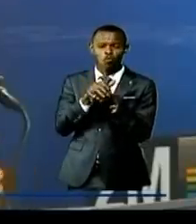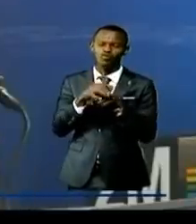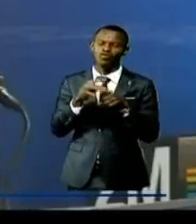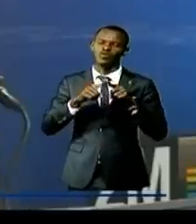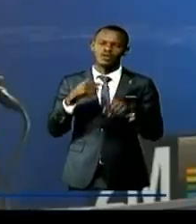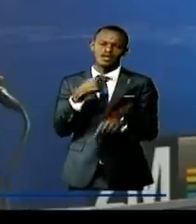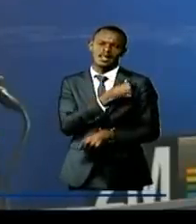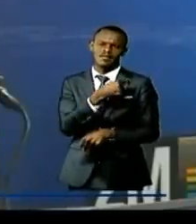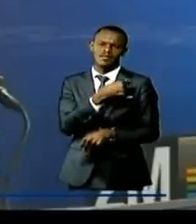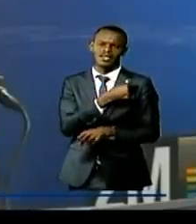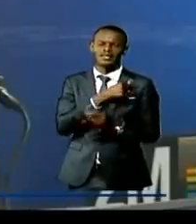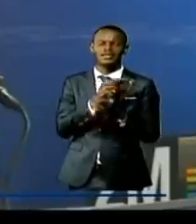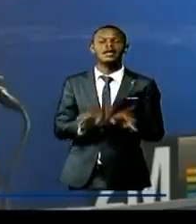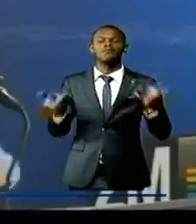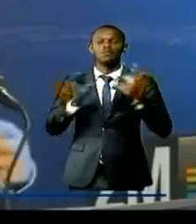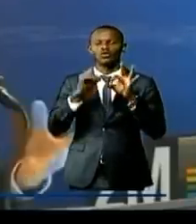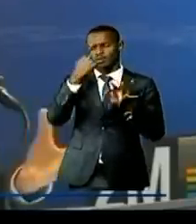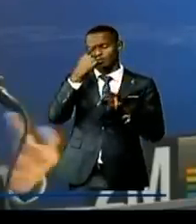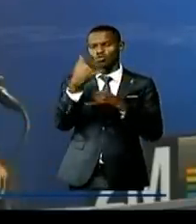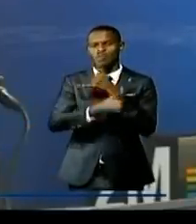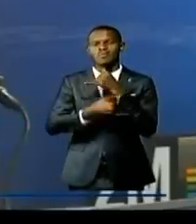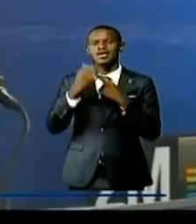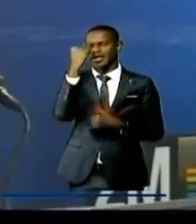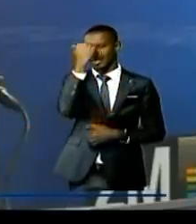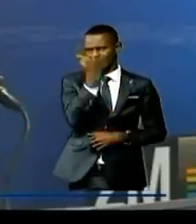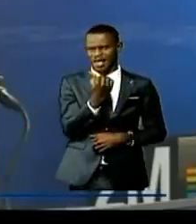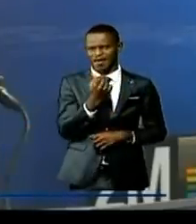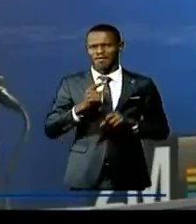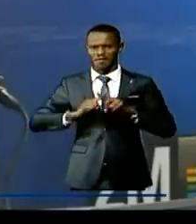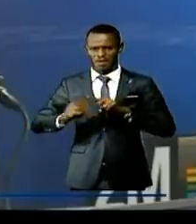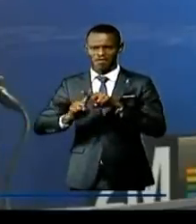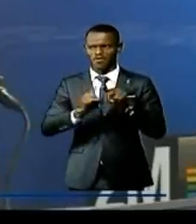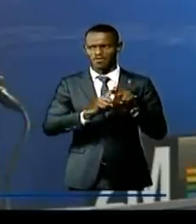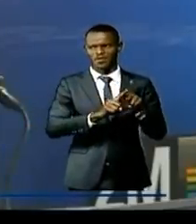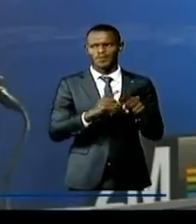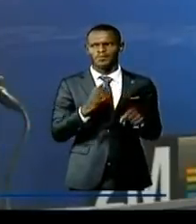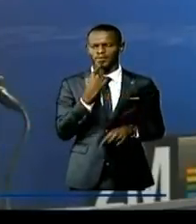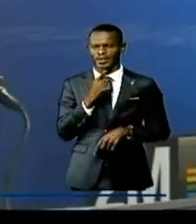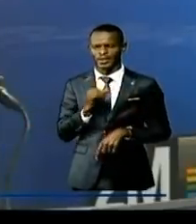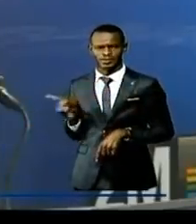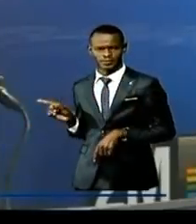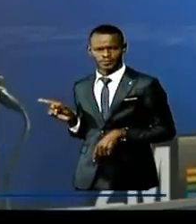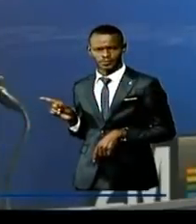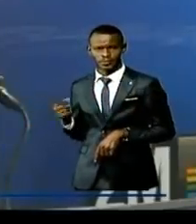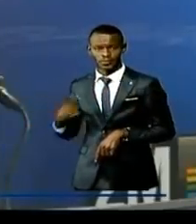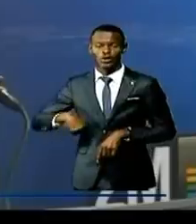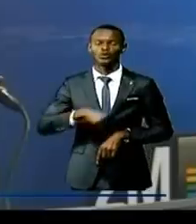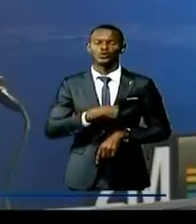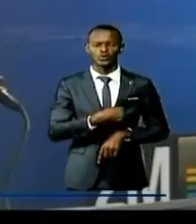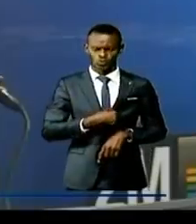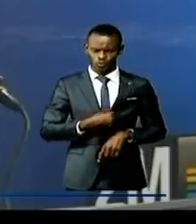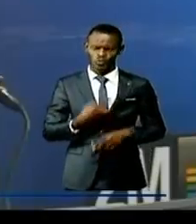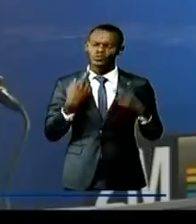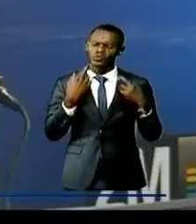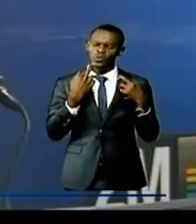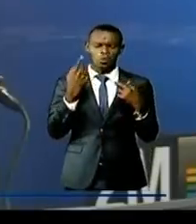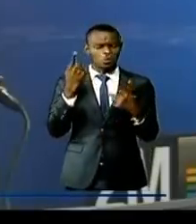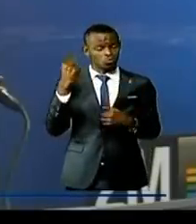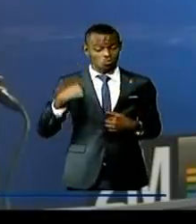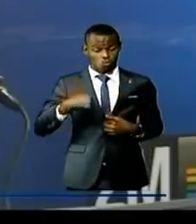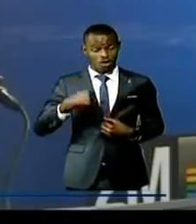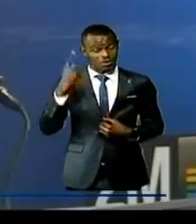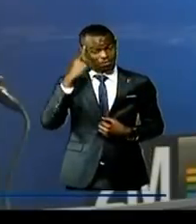réussi, c'est effectivement de fédérer tous les partenaires, qu'ils soient publics, privés, locaux